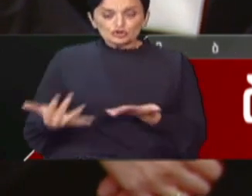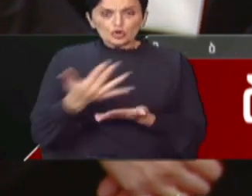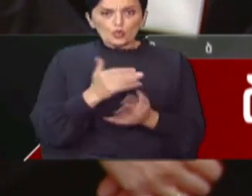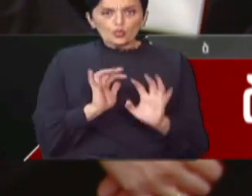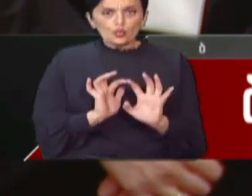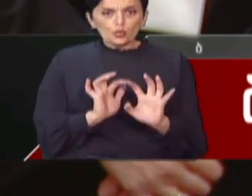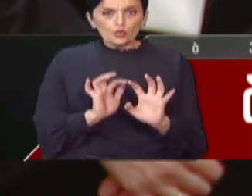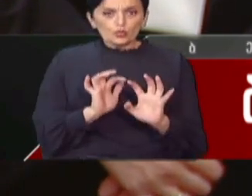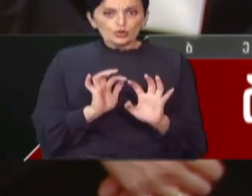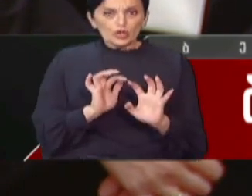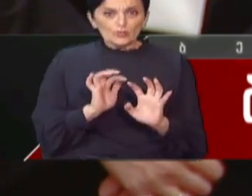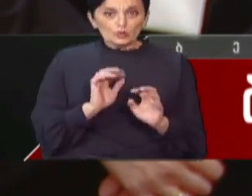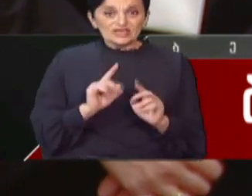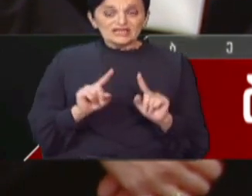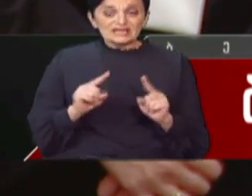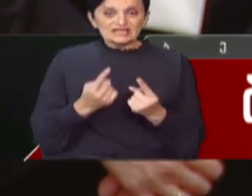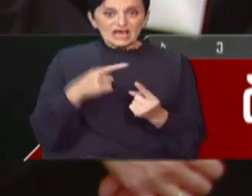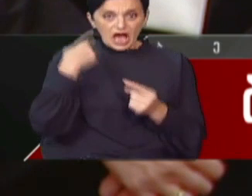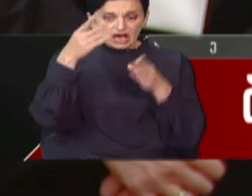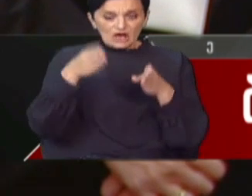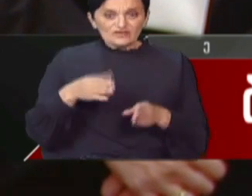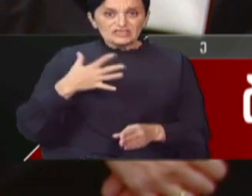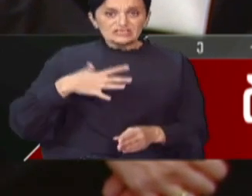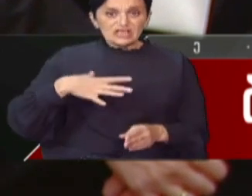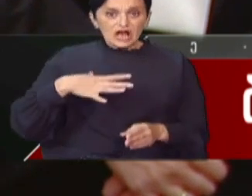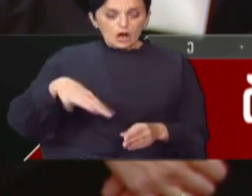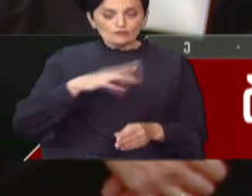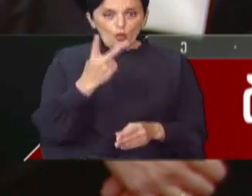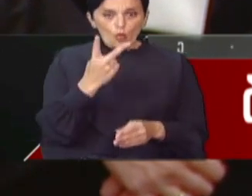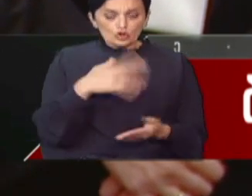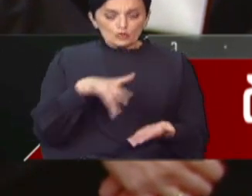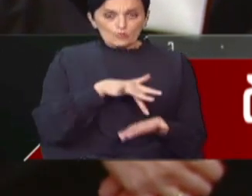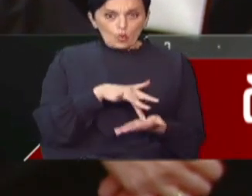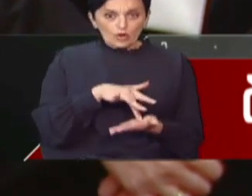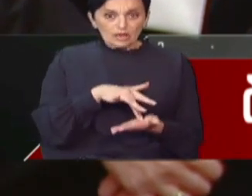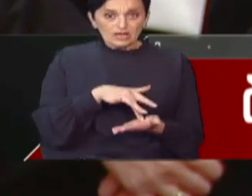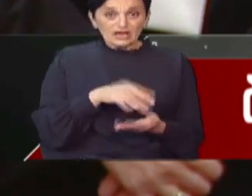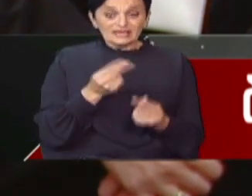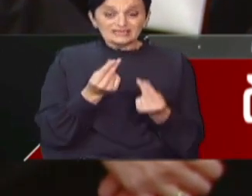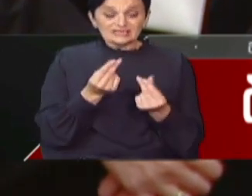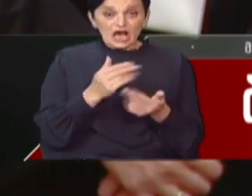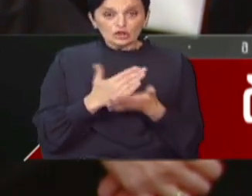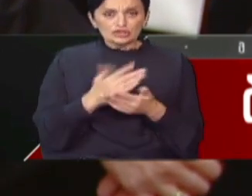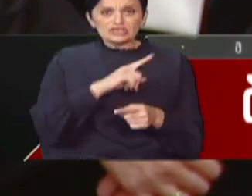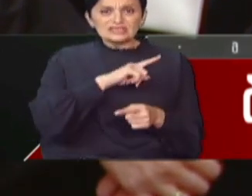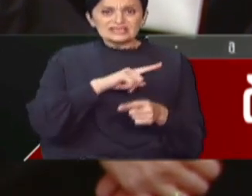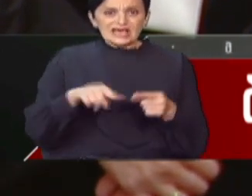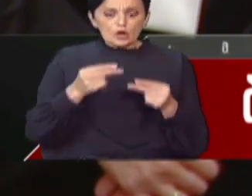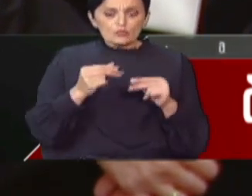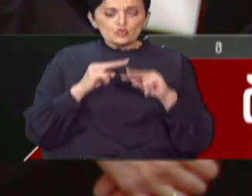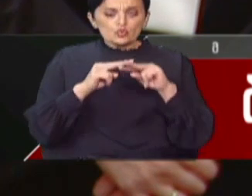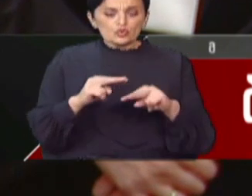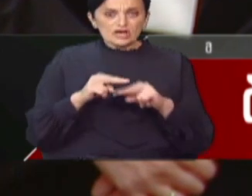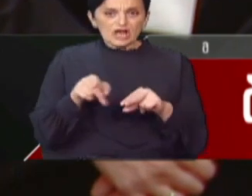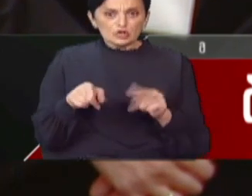უზრუნველყოფდა ზემოხსენებული დაკავებული საქართველოს 2 მოქალაქე. თანხის ნაწილს სწრაფი ფულადი